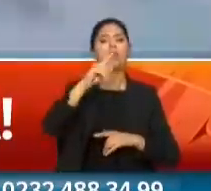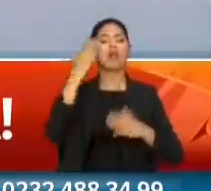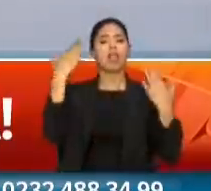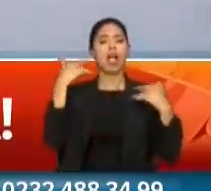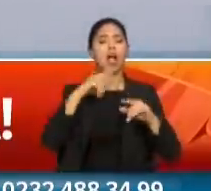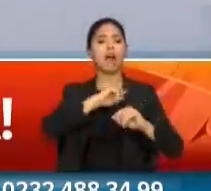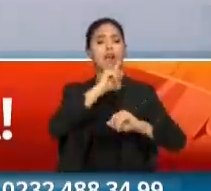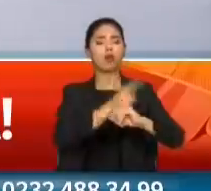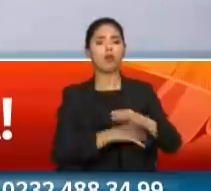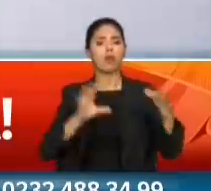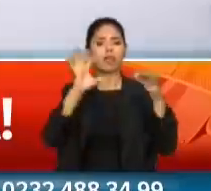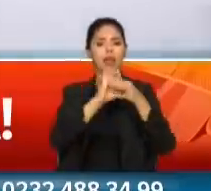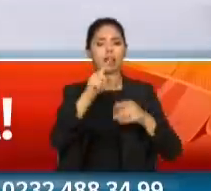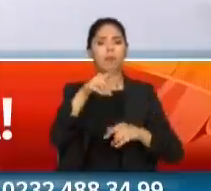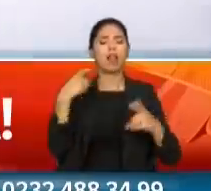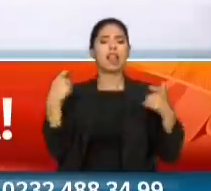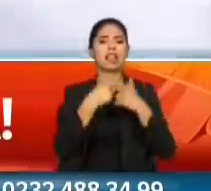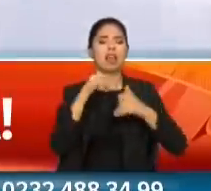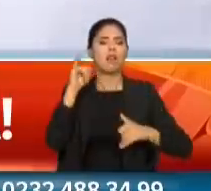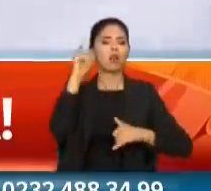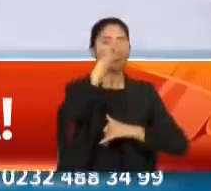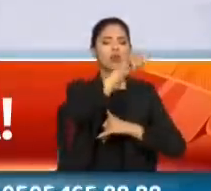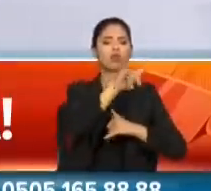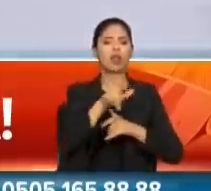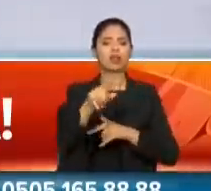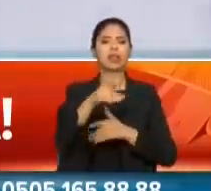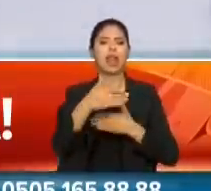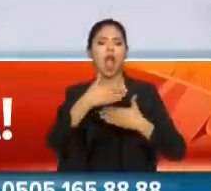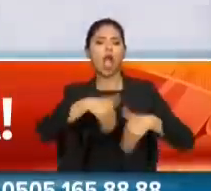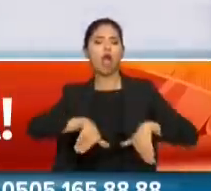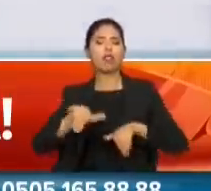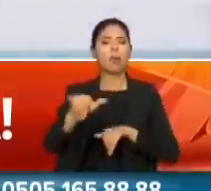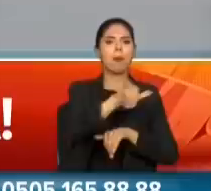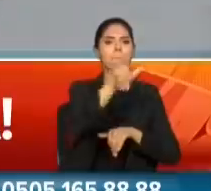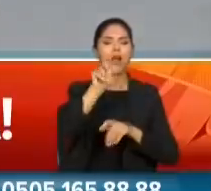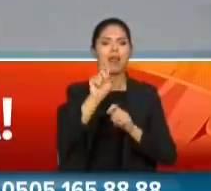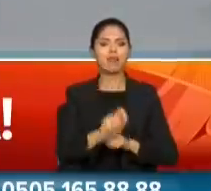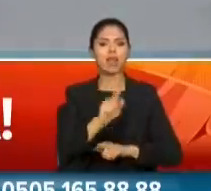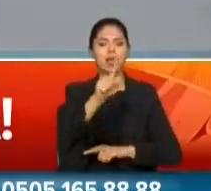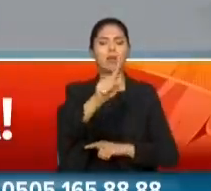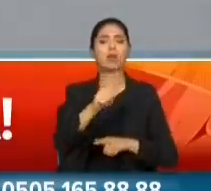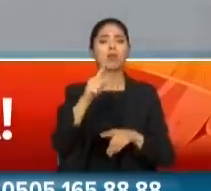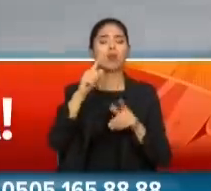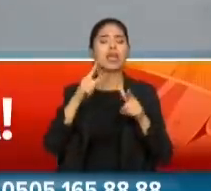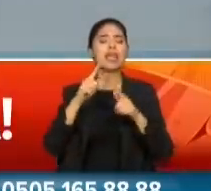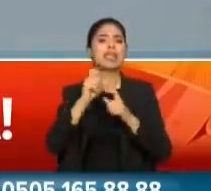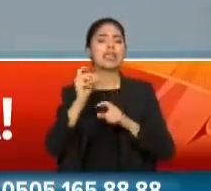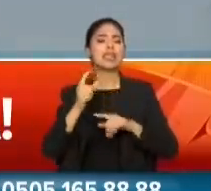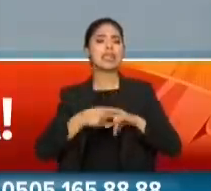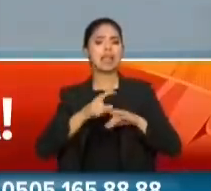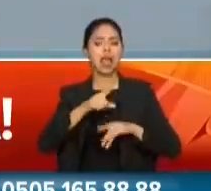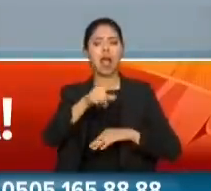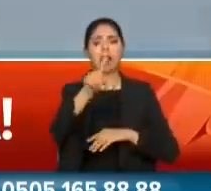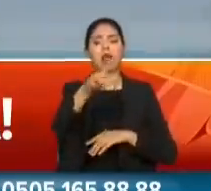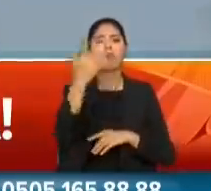bağlı bir 29 ve su-25 savaş uçakları önleme manevraları icra etti silahlar ve Atak helikopterleri de karadaki